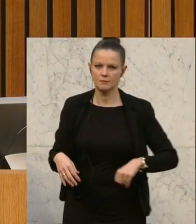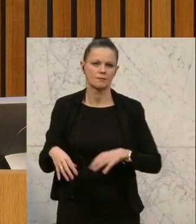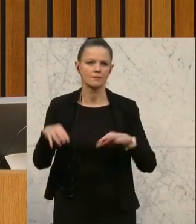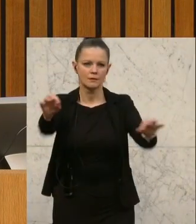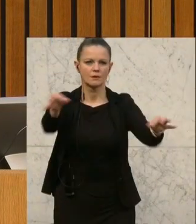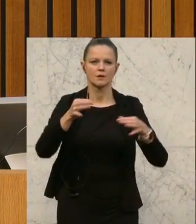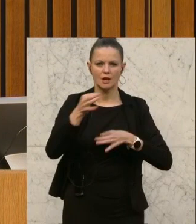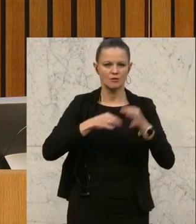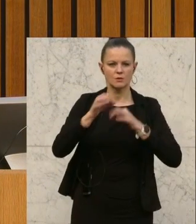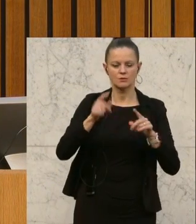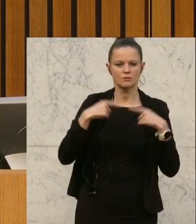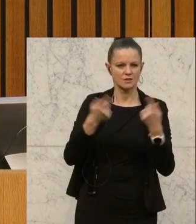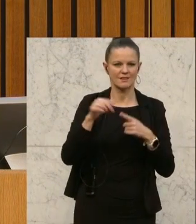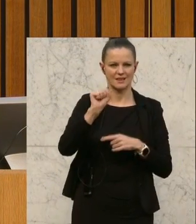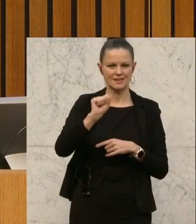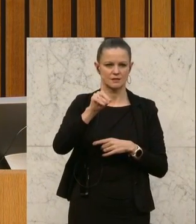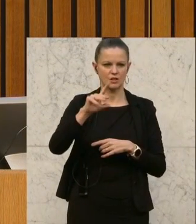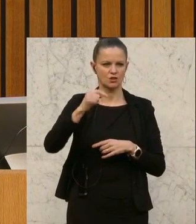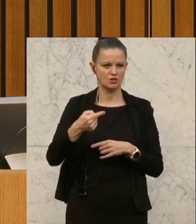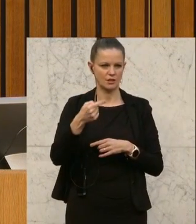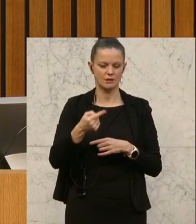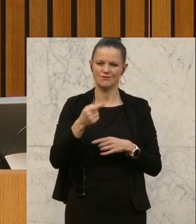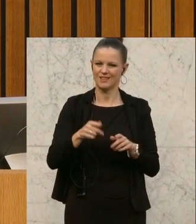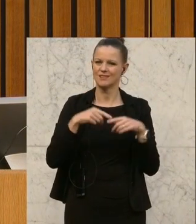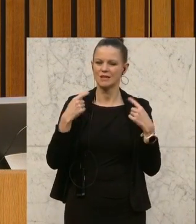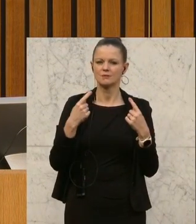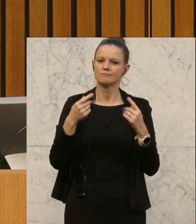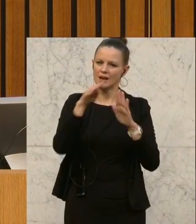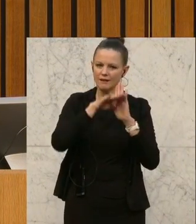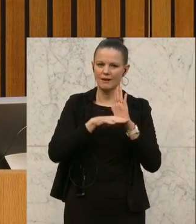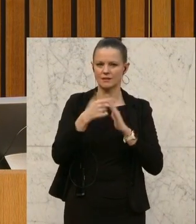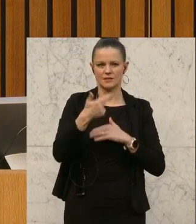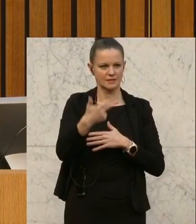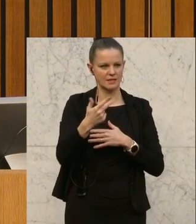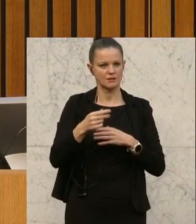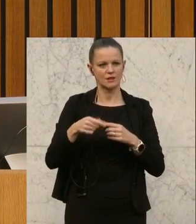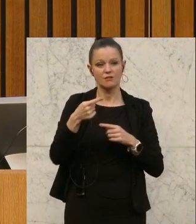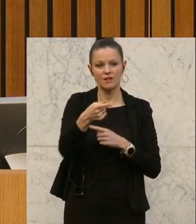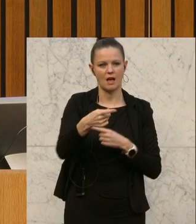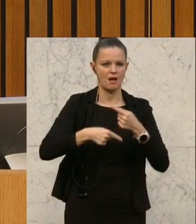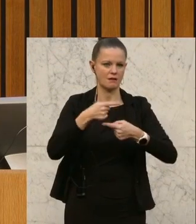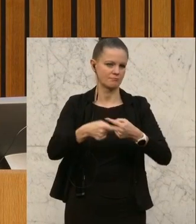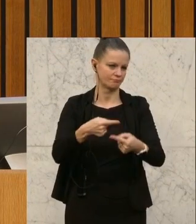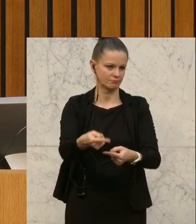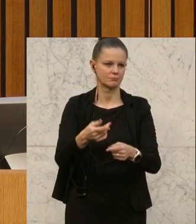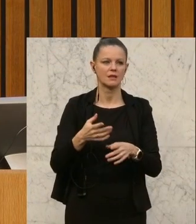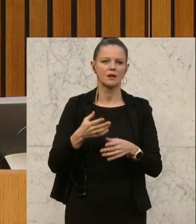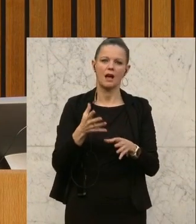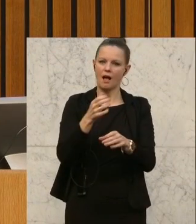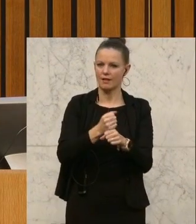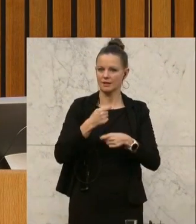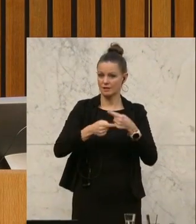Nationen unter der Agenda 2030, bekannt für nachhaltige Entwicklung, wird auch in diesem Haus